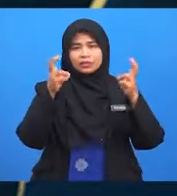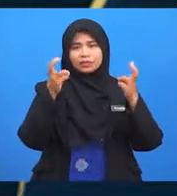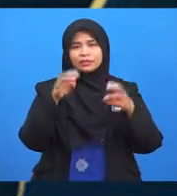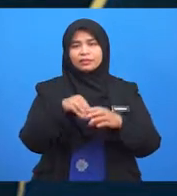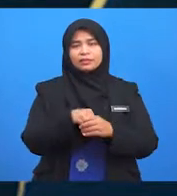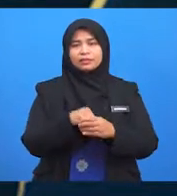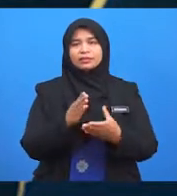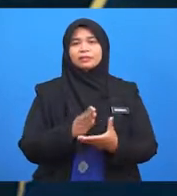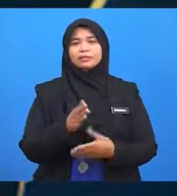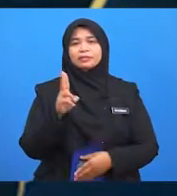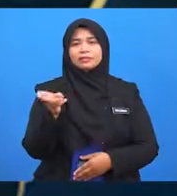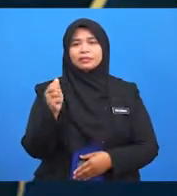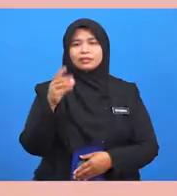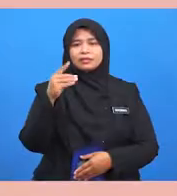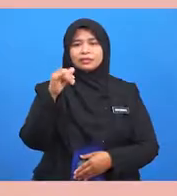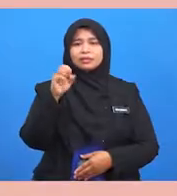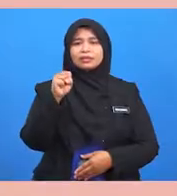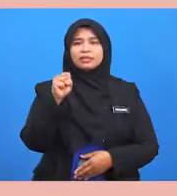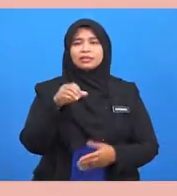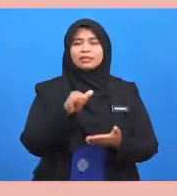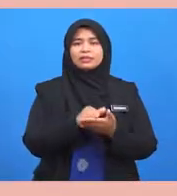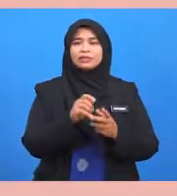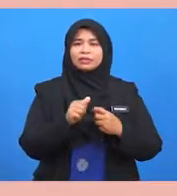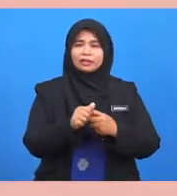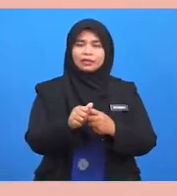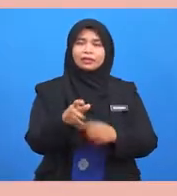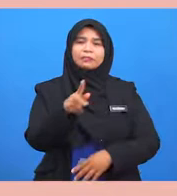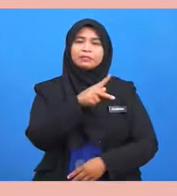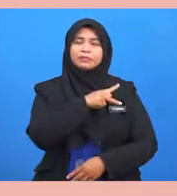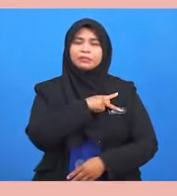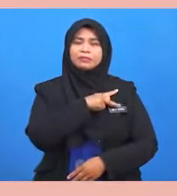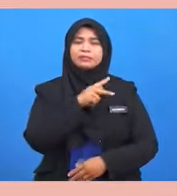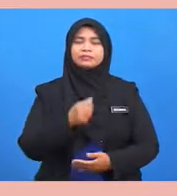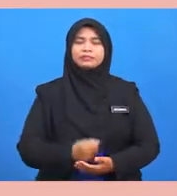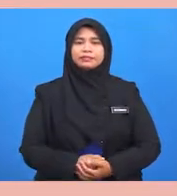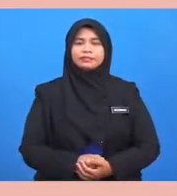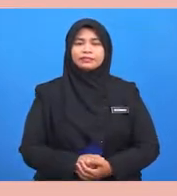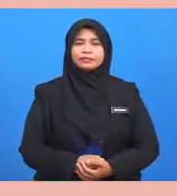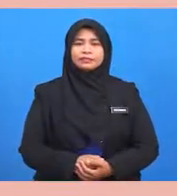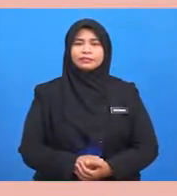dalam bidang hadis iaitu mentaati pemimpin.